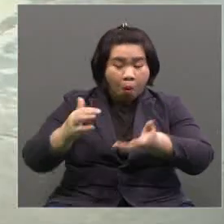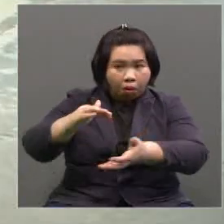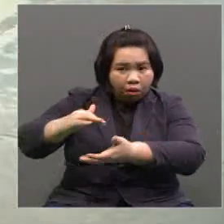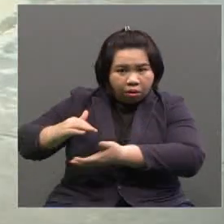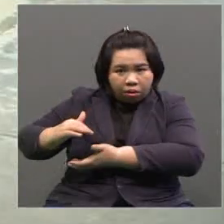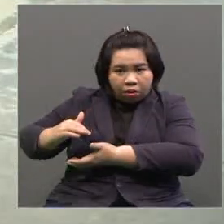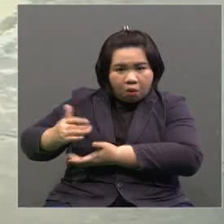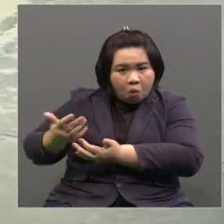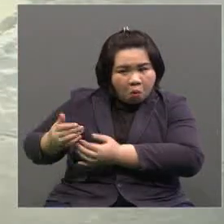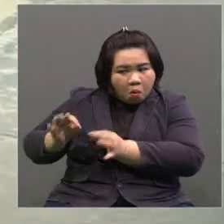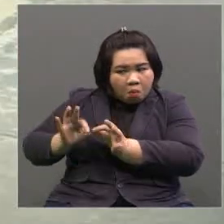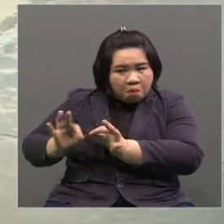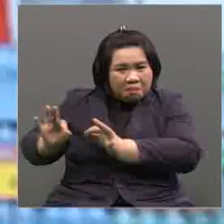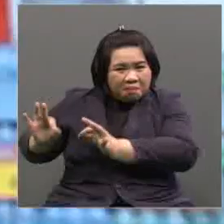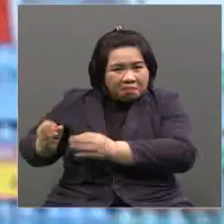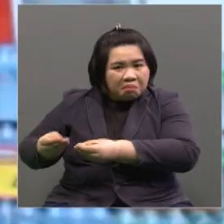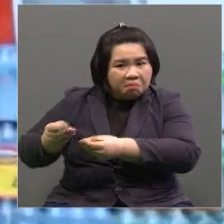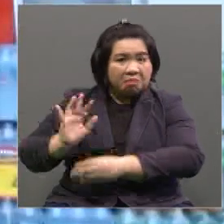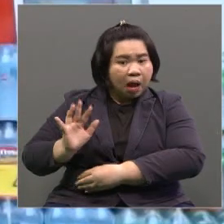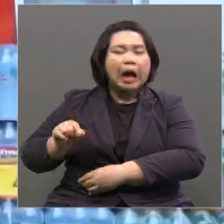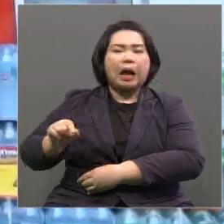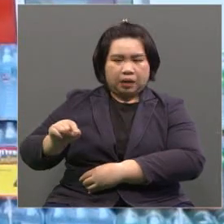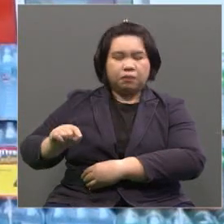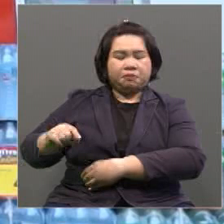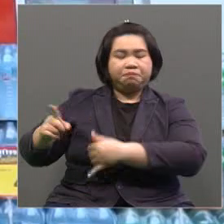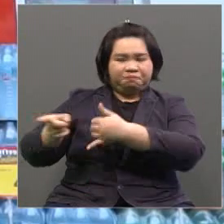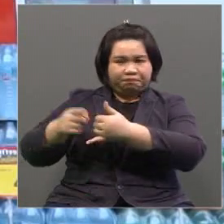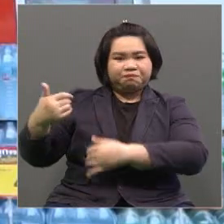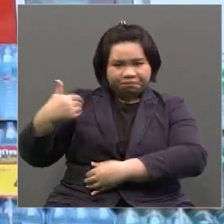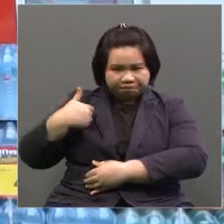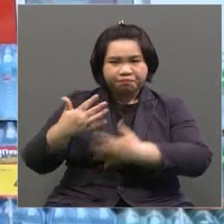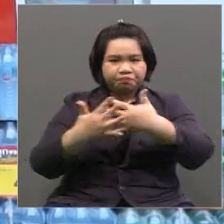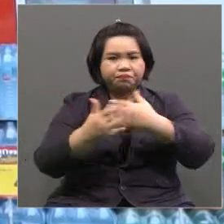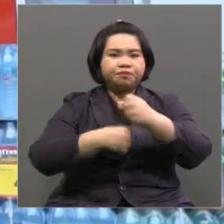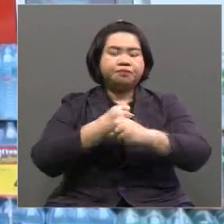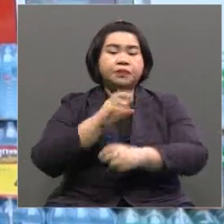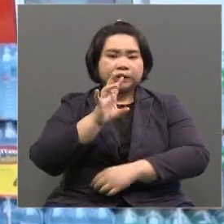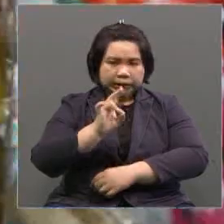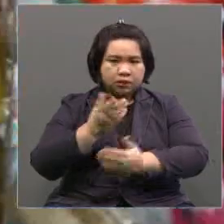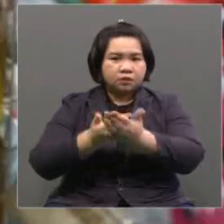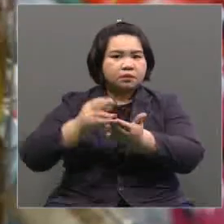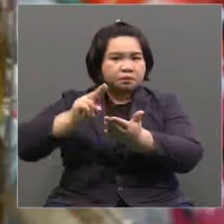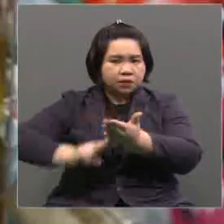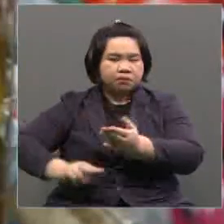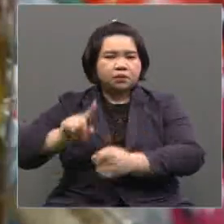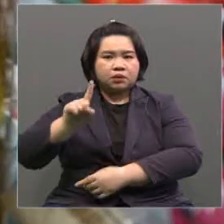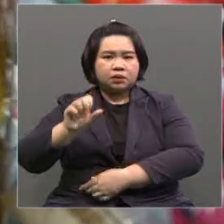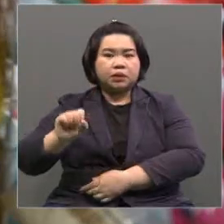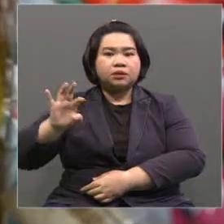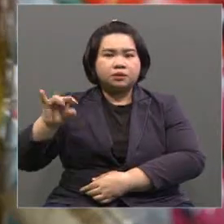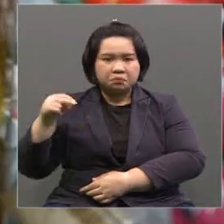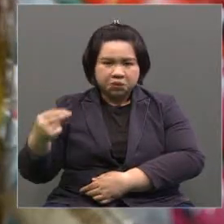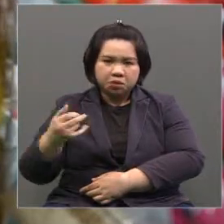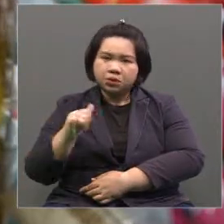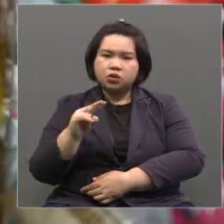ประวิงการจำหน่ายและปฏิเสธการจำหน่ายก็มีโทษเหมือนกันค่ะจำคุกไม่เกิน7ปีหรือปรับไม่เกิน 140,000 บาท